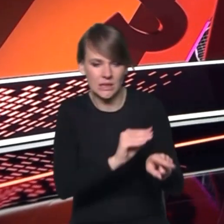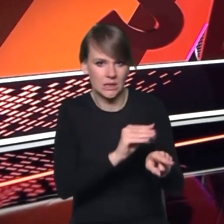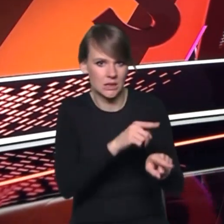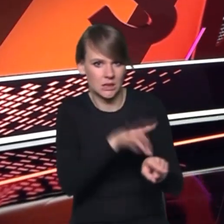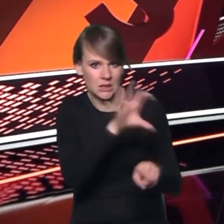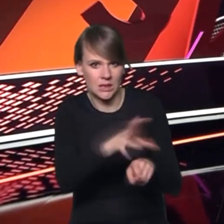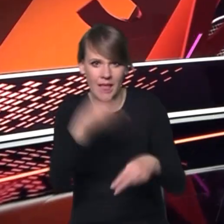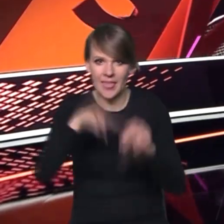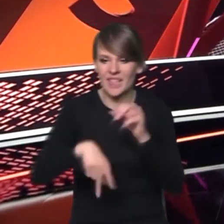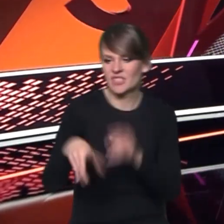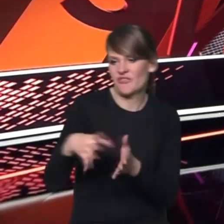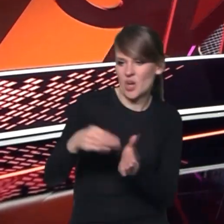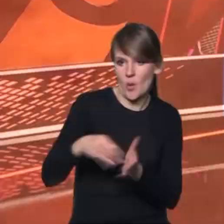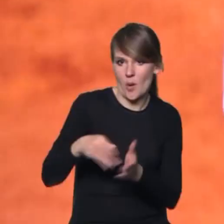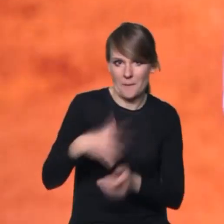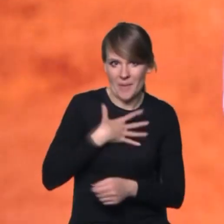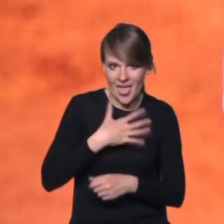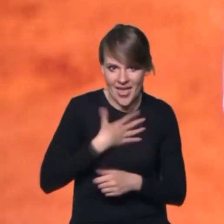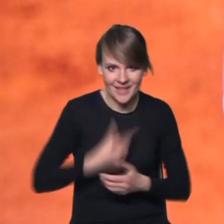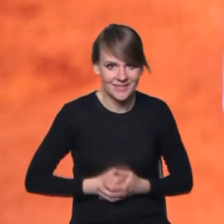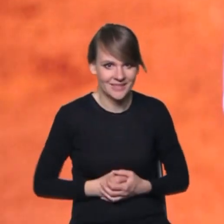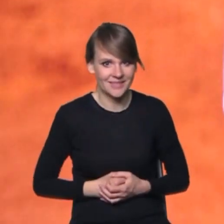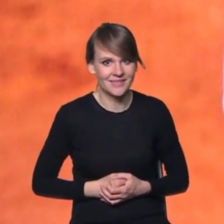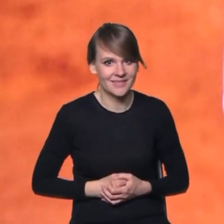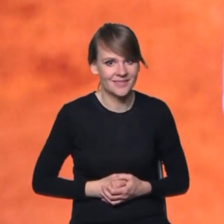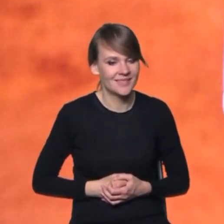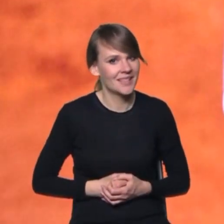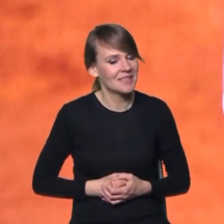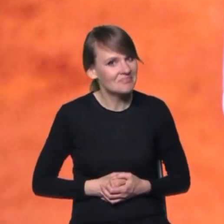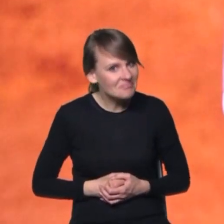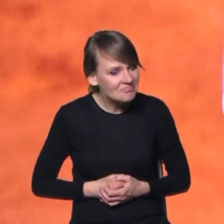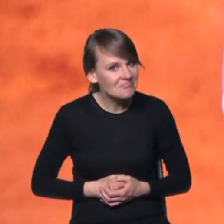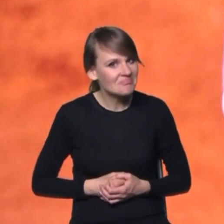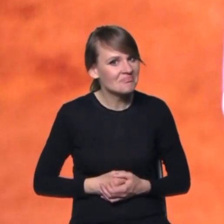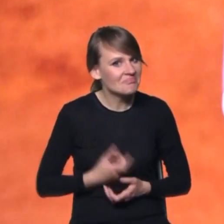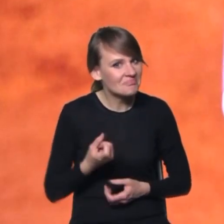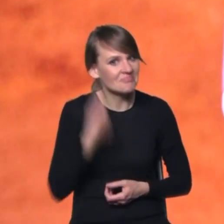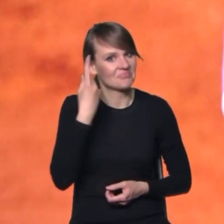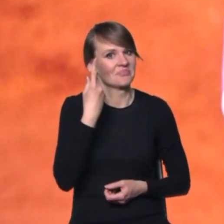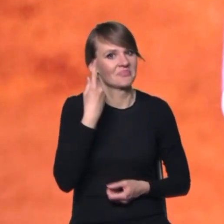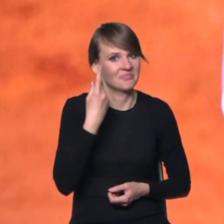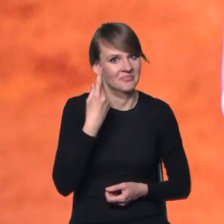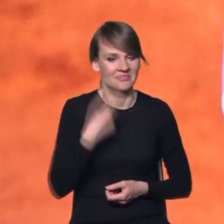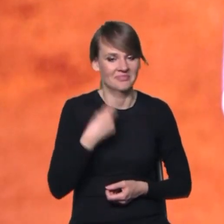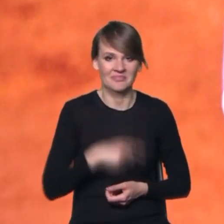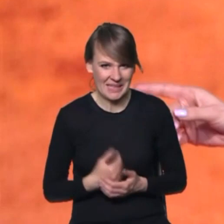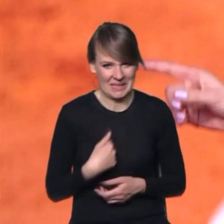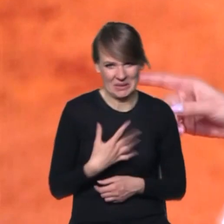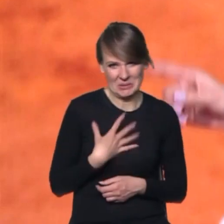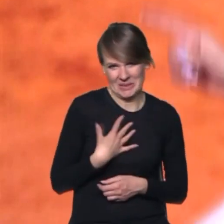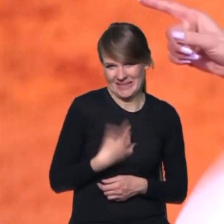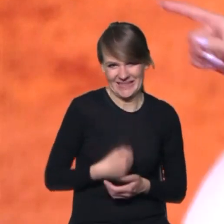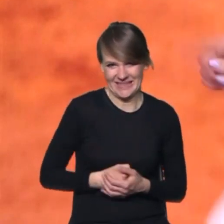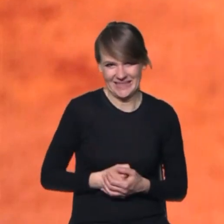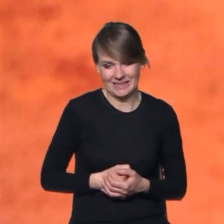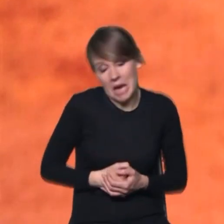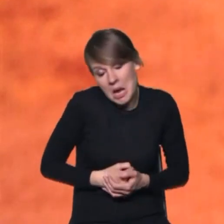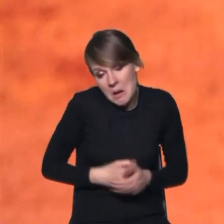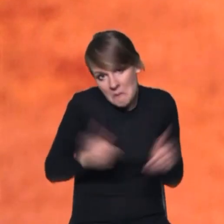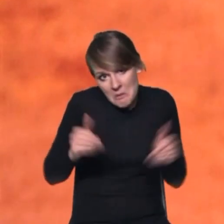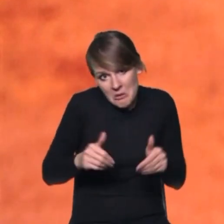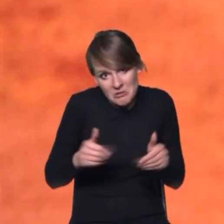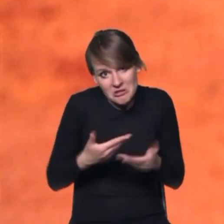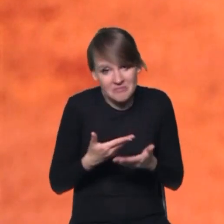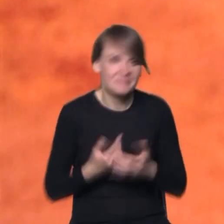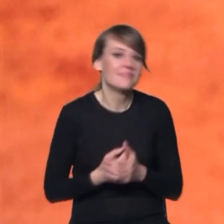zwykły pies. Jest to... No, jest to na pewno coś niespotykanego. Jest. I widać było przed chwilą też na